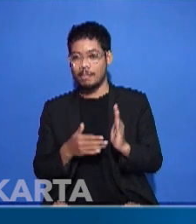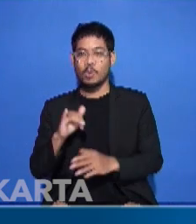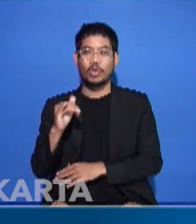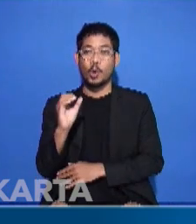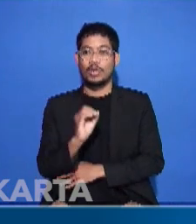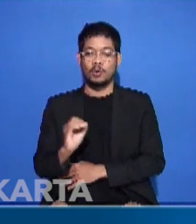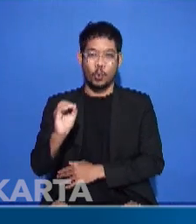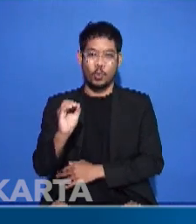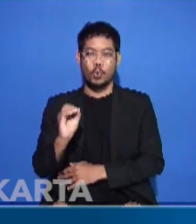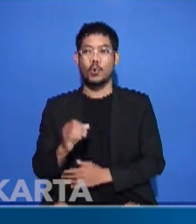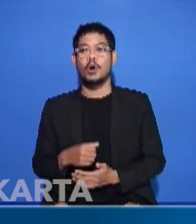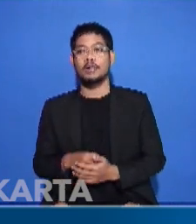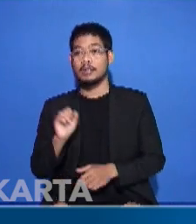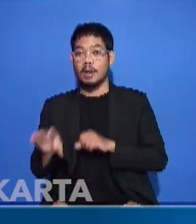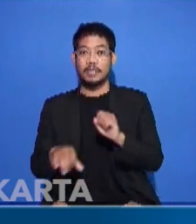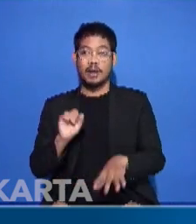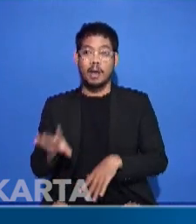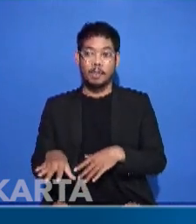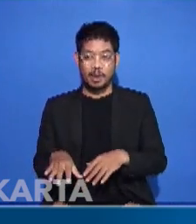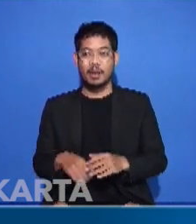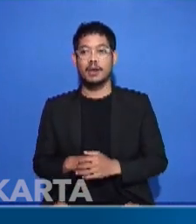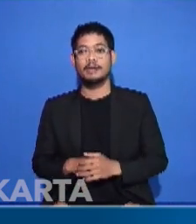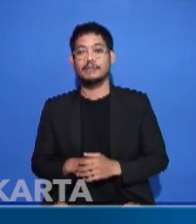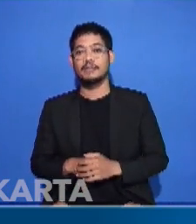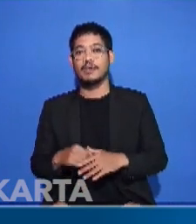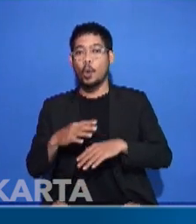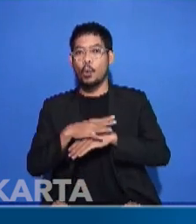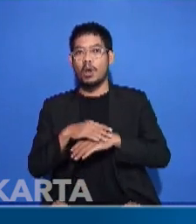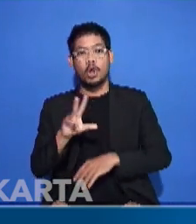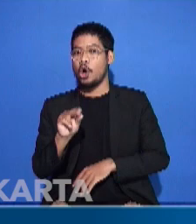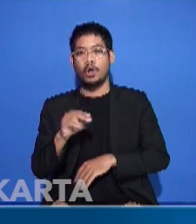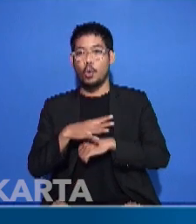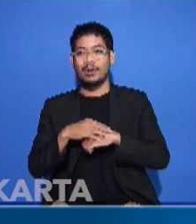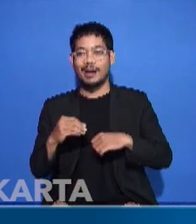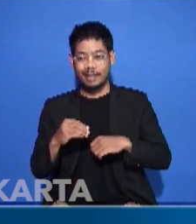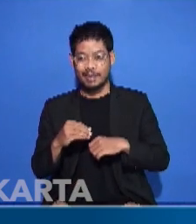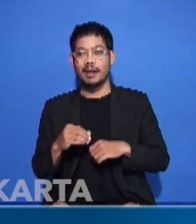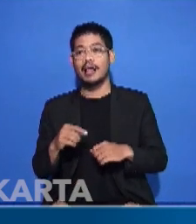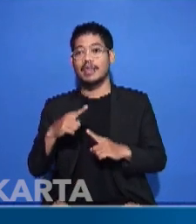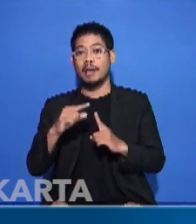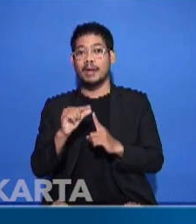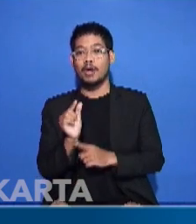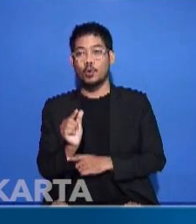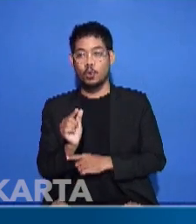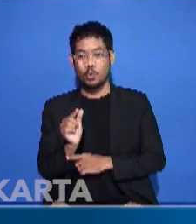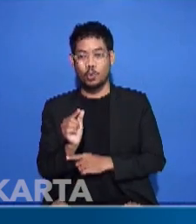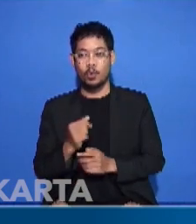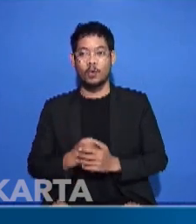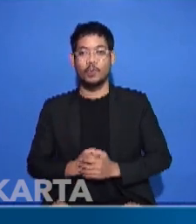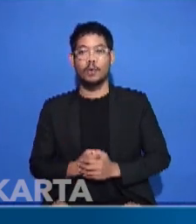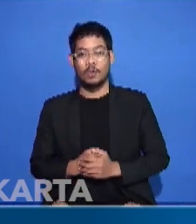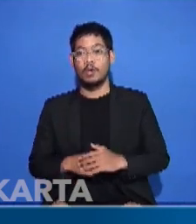Yogyakarta mencapai 40 ton per hari hal ini mengakibatkan tempat penampungan sampah di Piyungan Bantul melebihi kapasitas